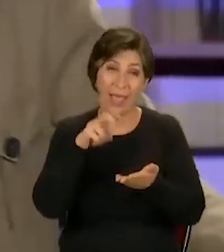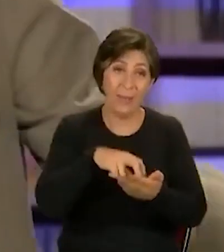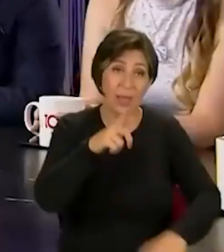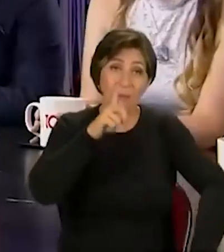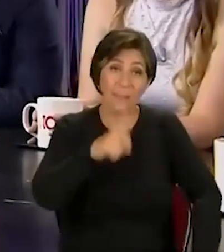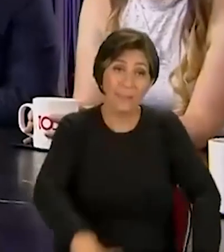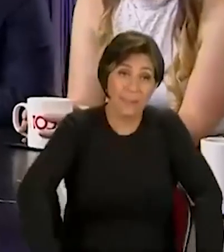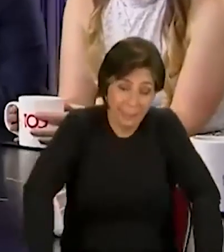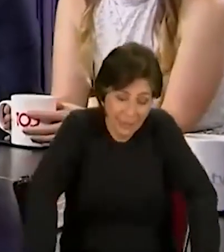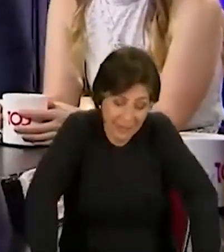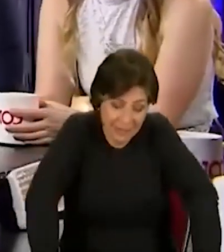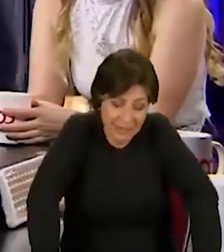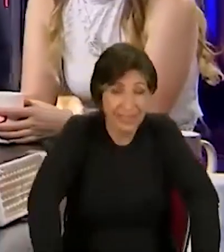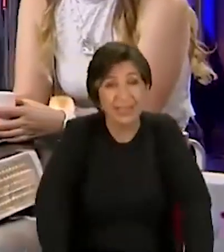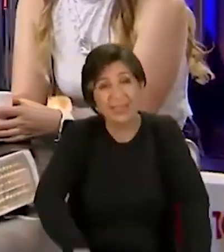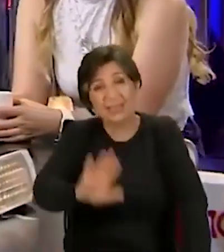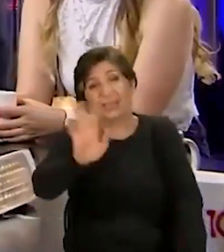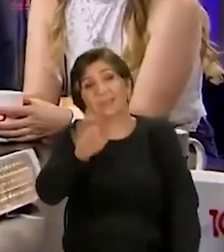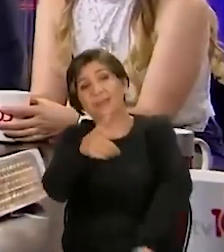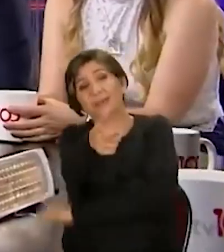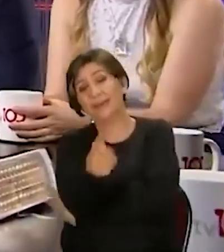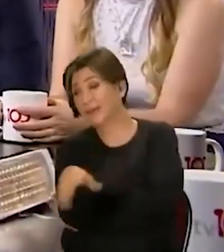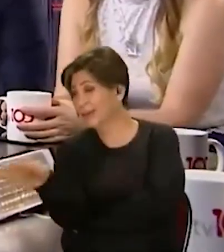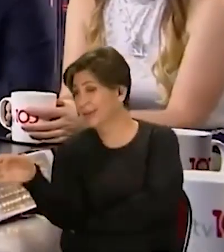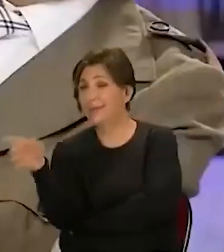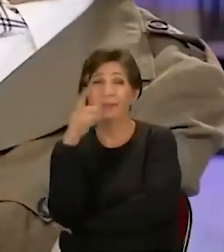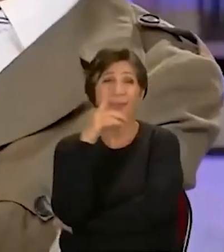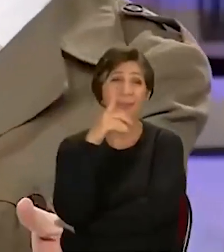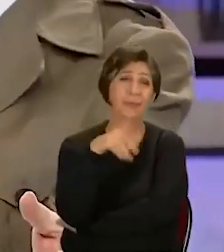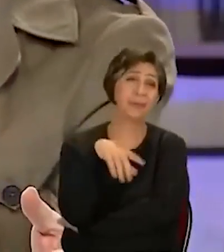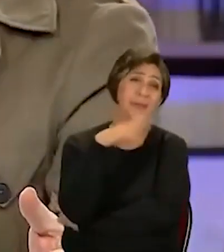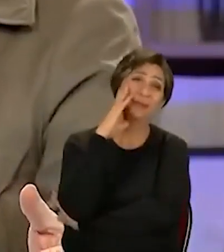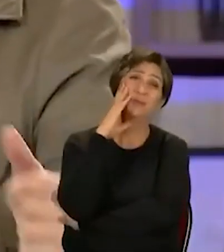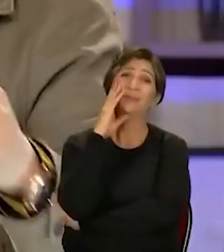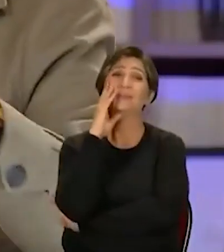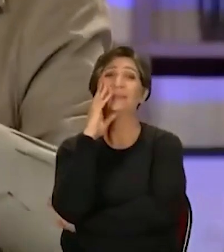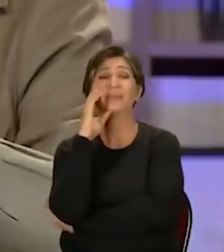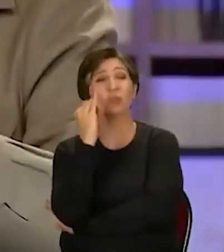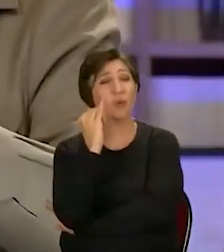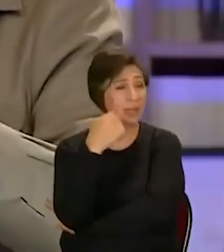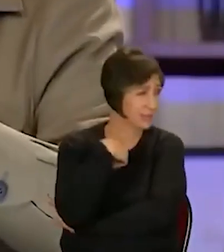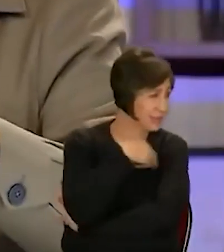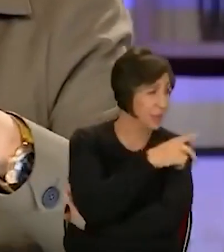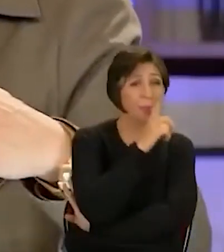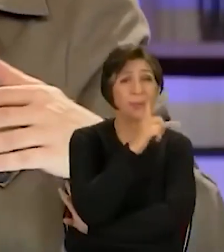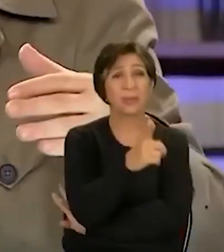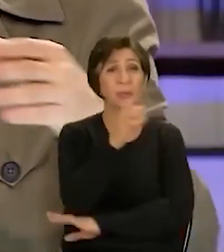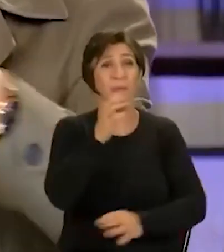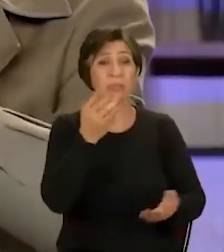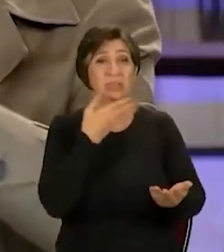bile üşenerek, yani televizyonun kumandasını bile bulmaya üşenen ya da tuvalete gitmeye bile